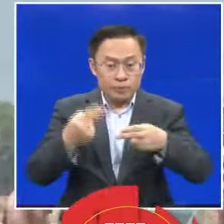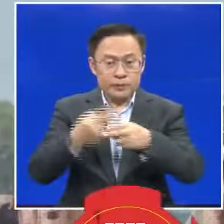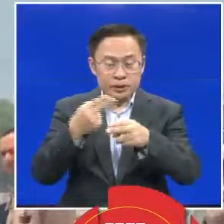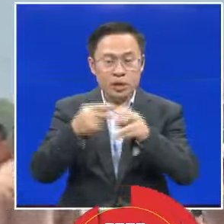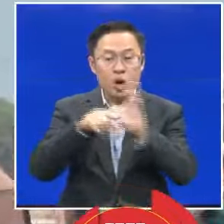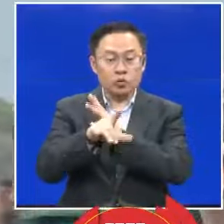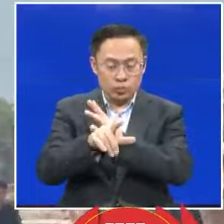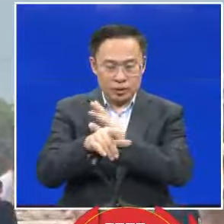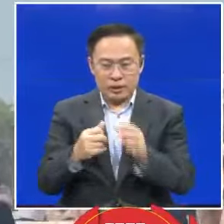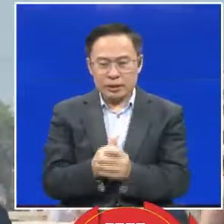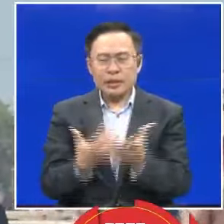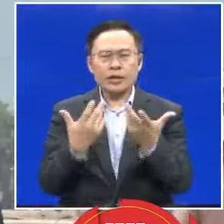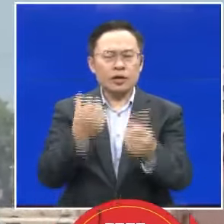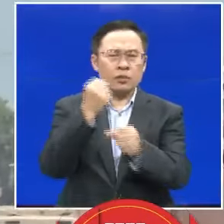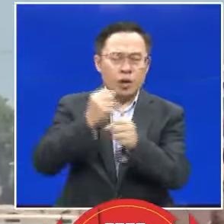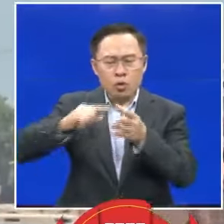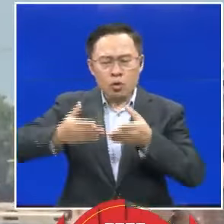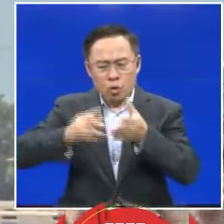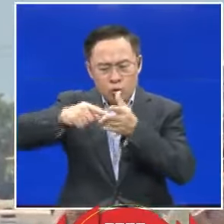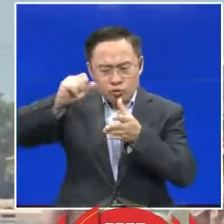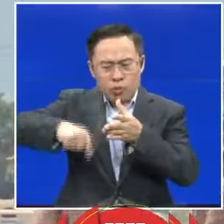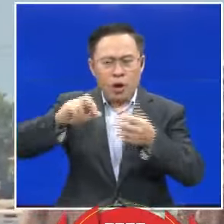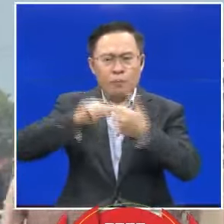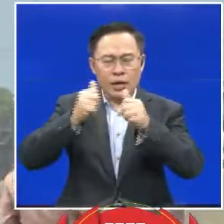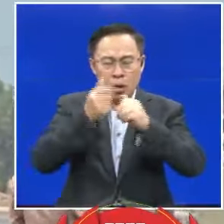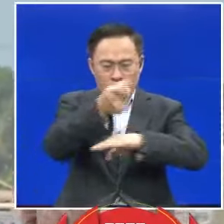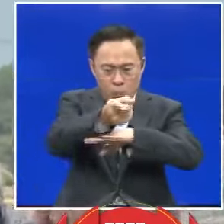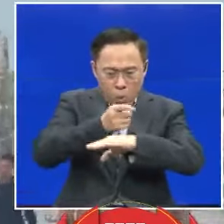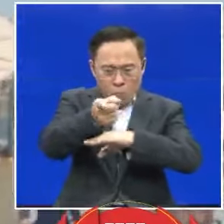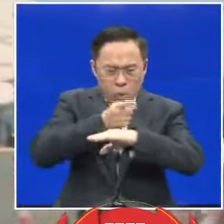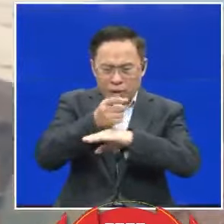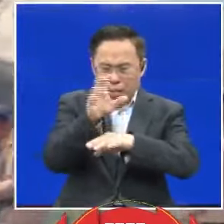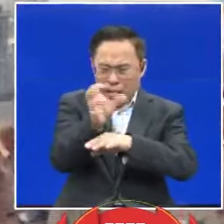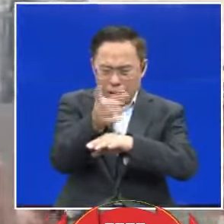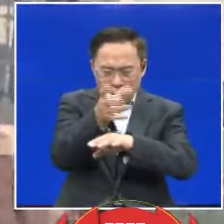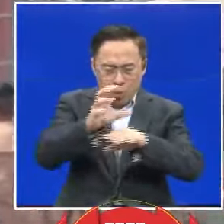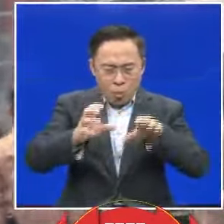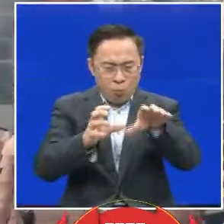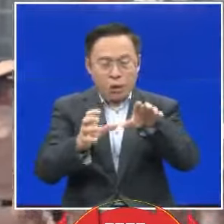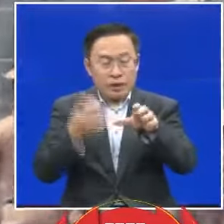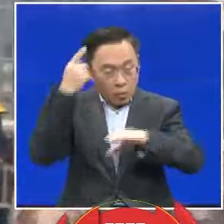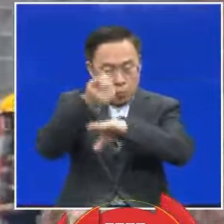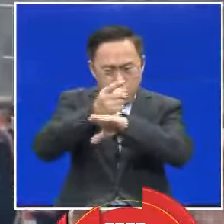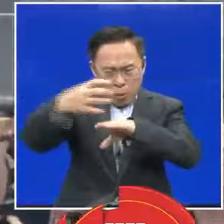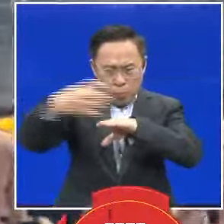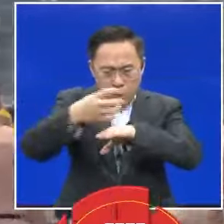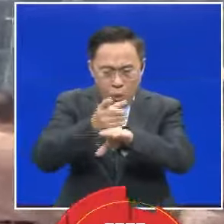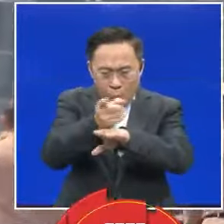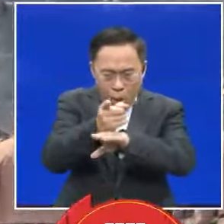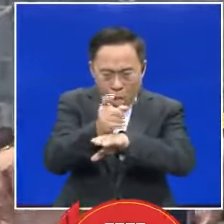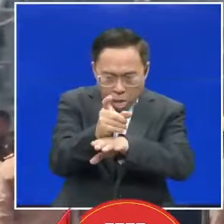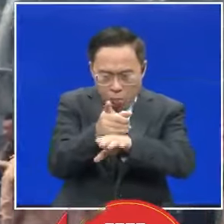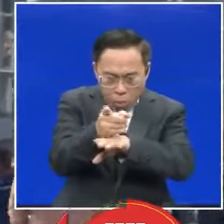แล้วก็เอากระสุนปืนใหญ่ที่ขัดลำกล้องขนาด76มมออกจากลำกล้องที่เขาติดไว้ที่หัวเรือนะระหว่างซ่อมเนี่ยเขาบอก